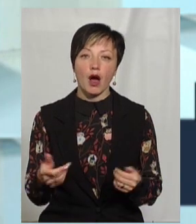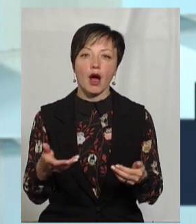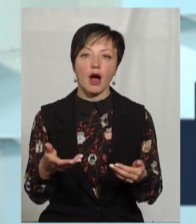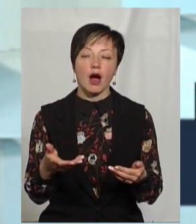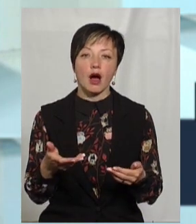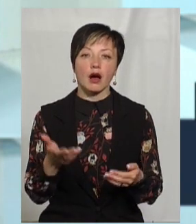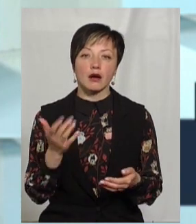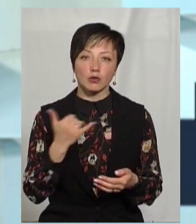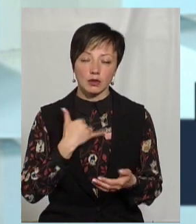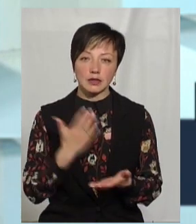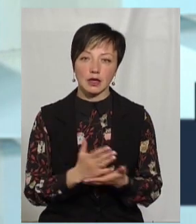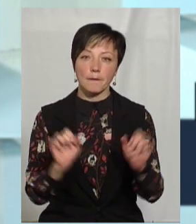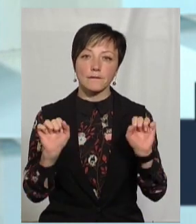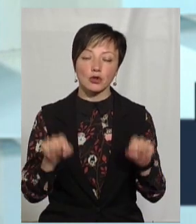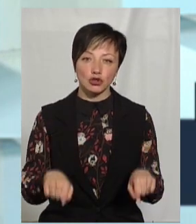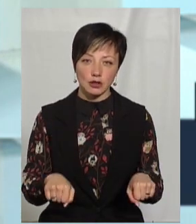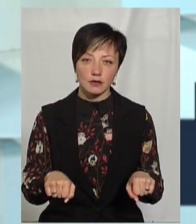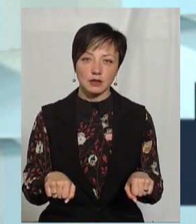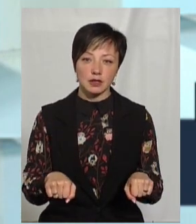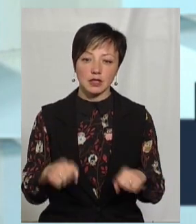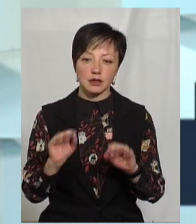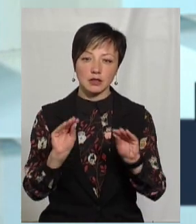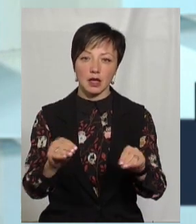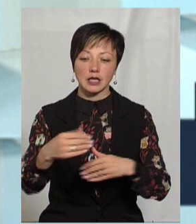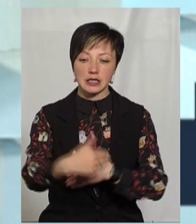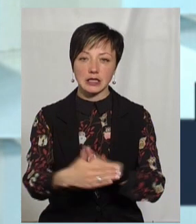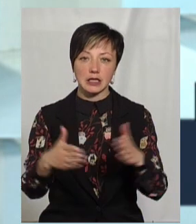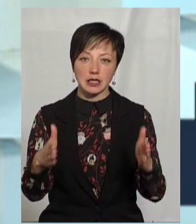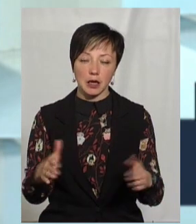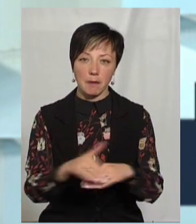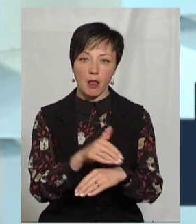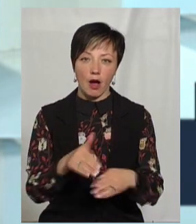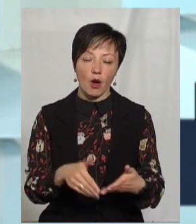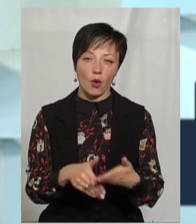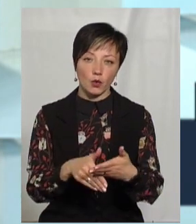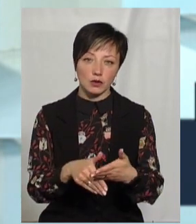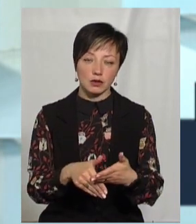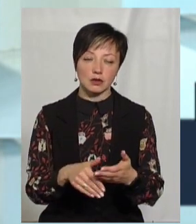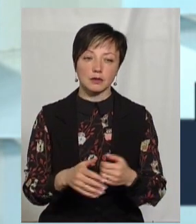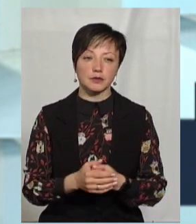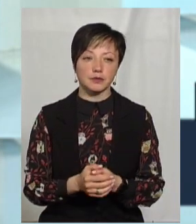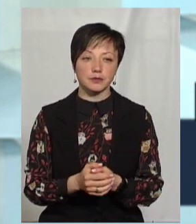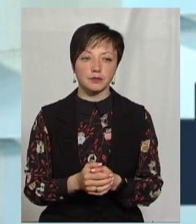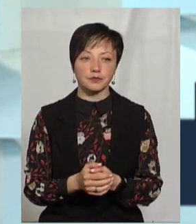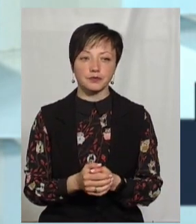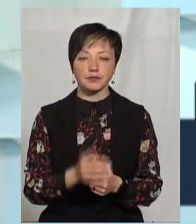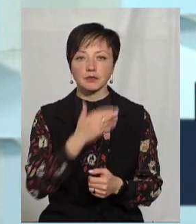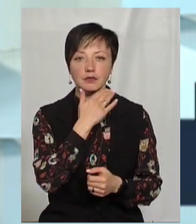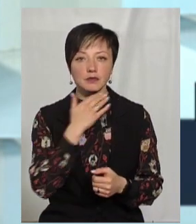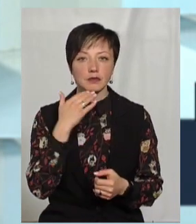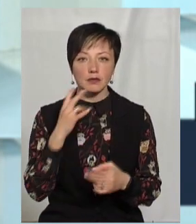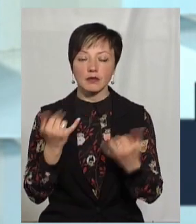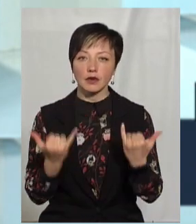маємо можливість ставити скриньки благодійні. І нам багато